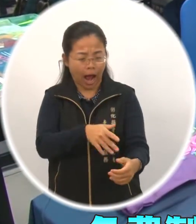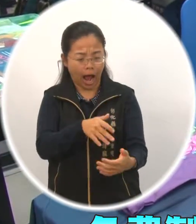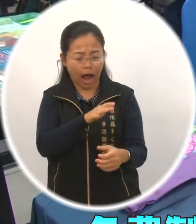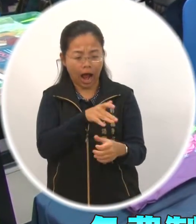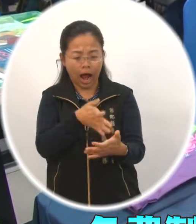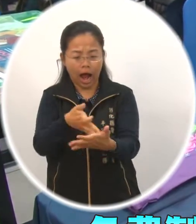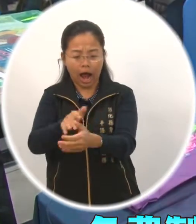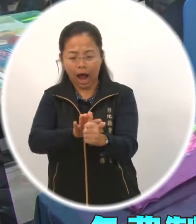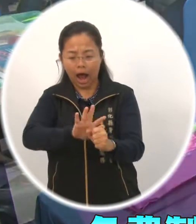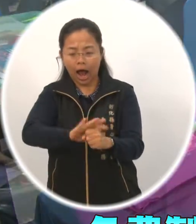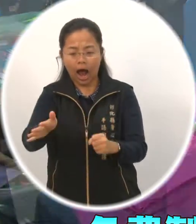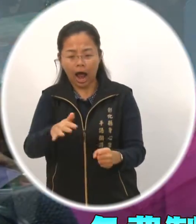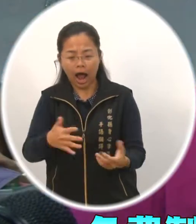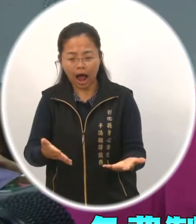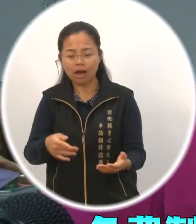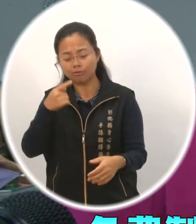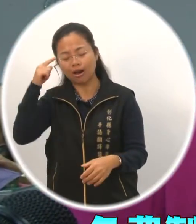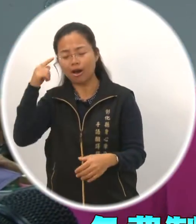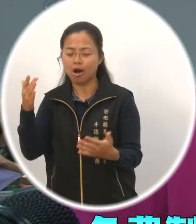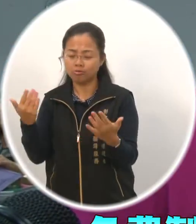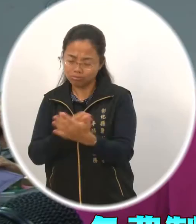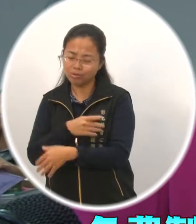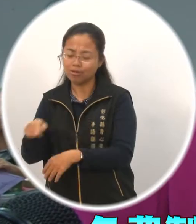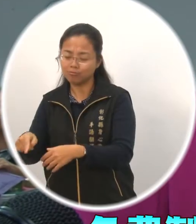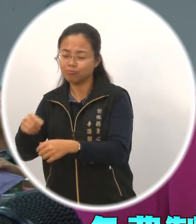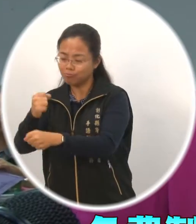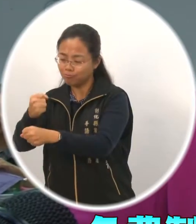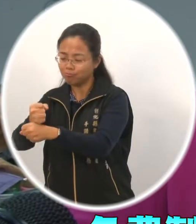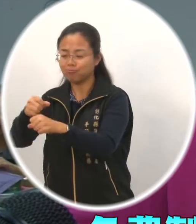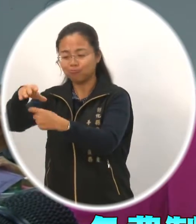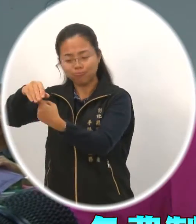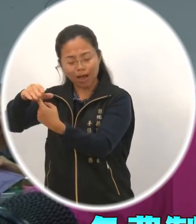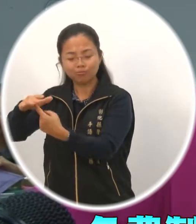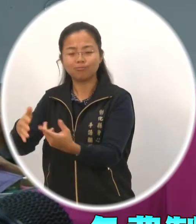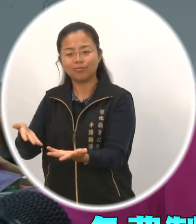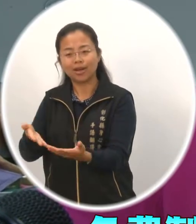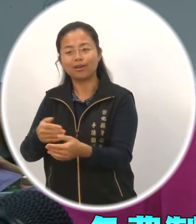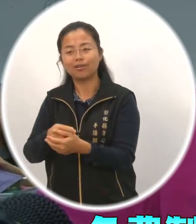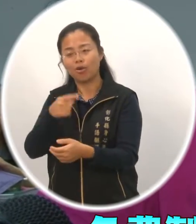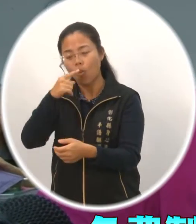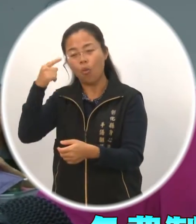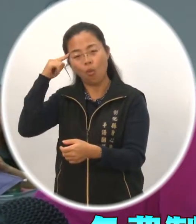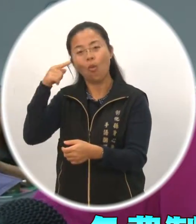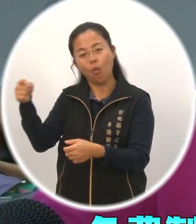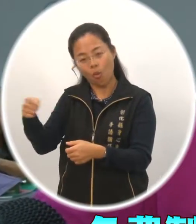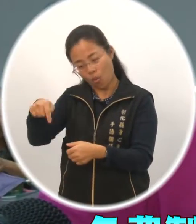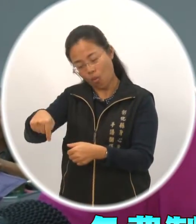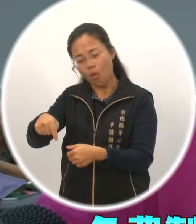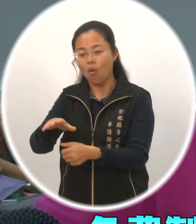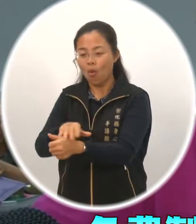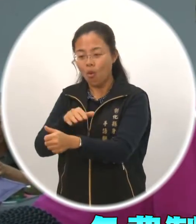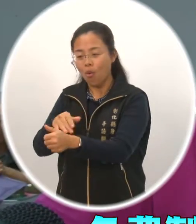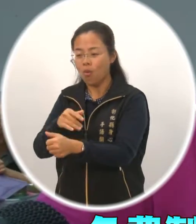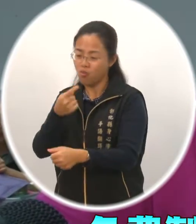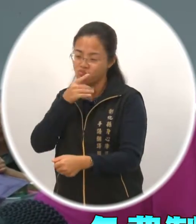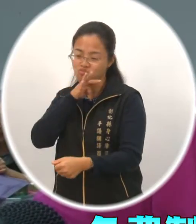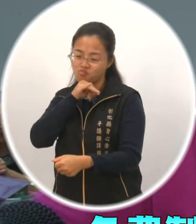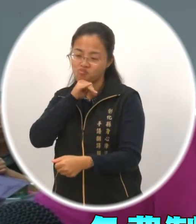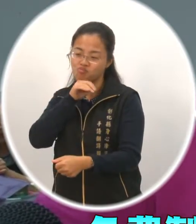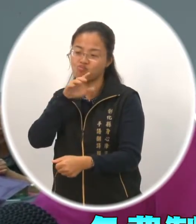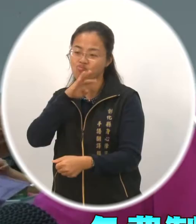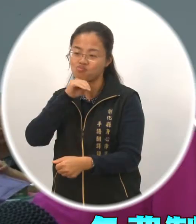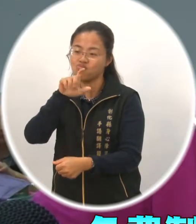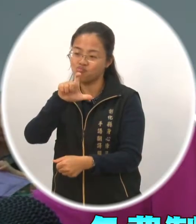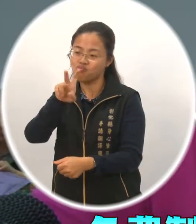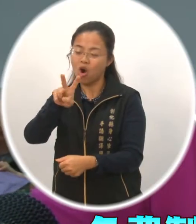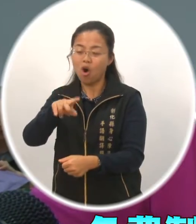结果讲说制伞好，很高兴讲说我有来到学到这个，吃到六十年